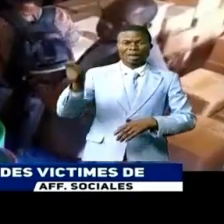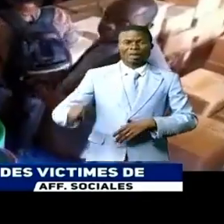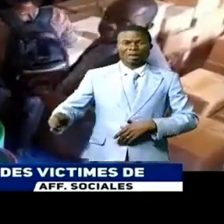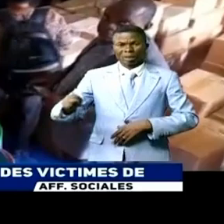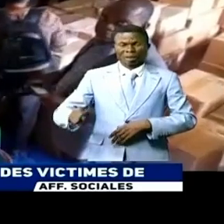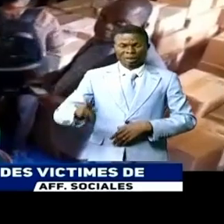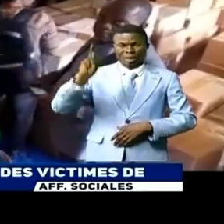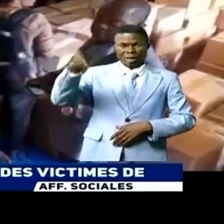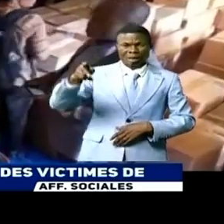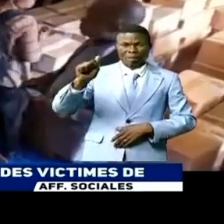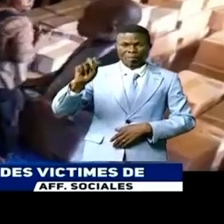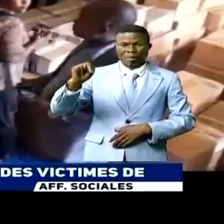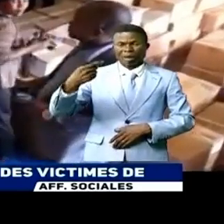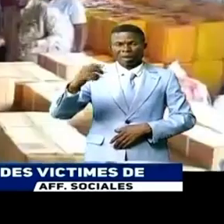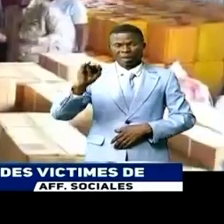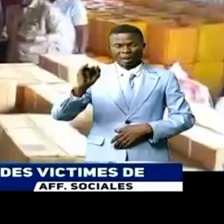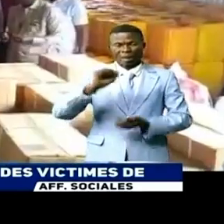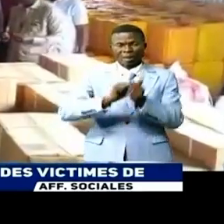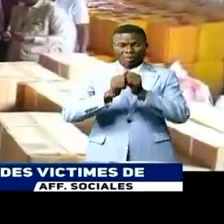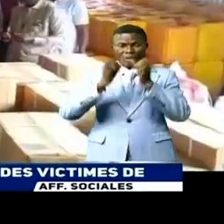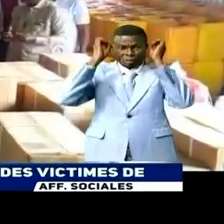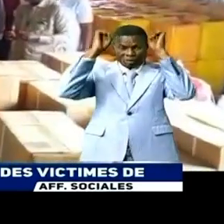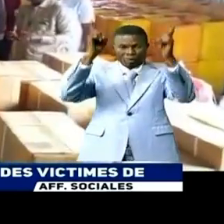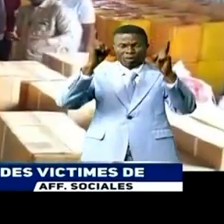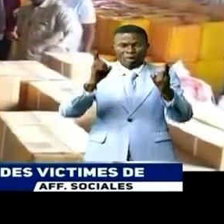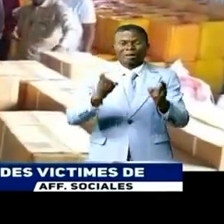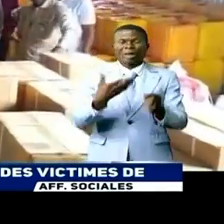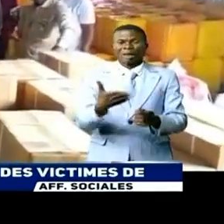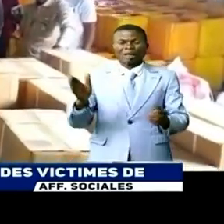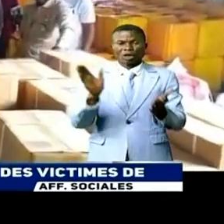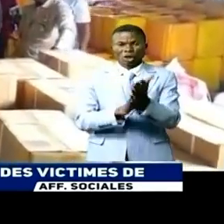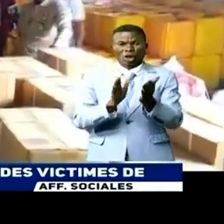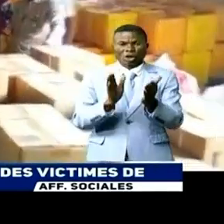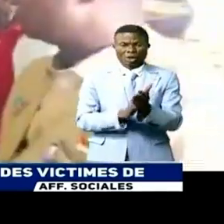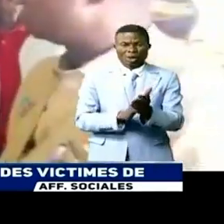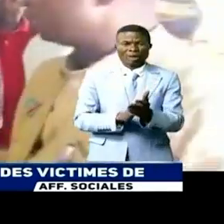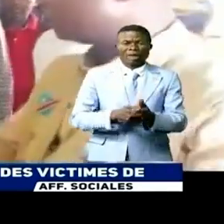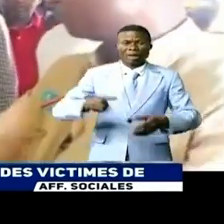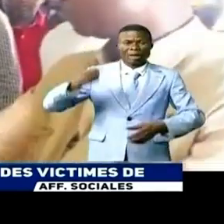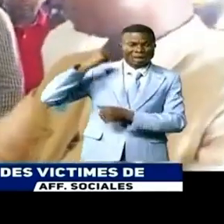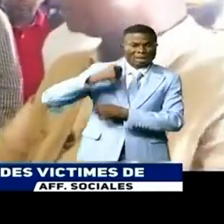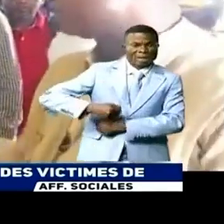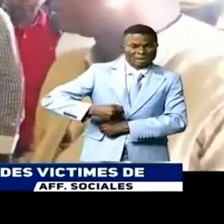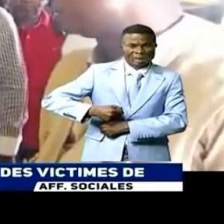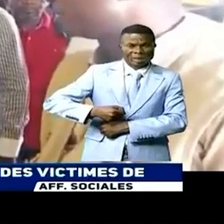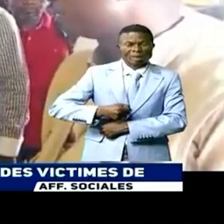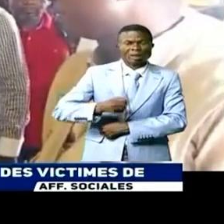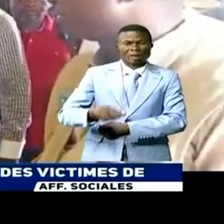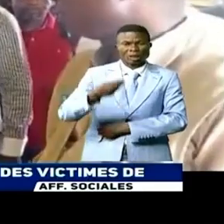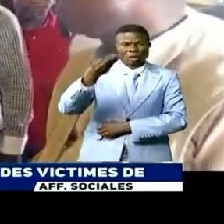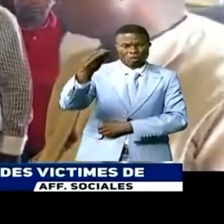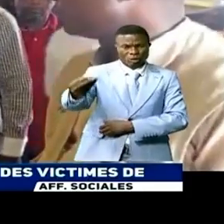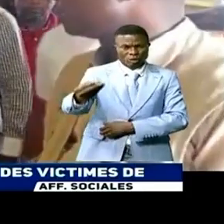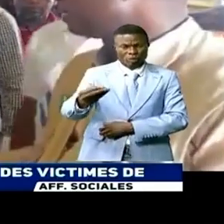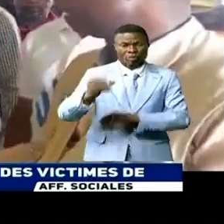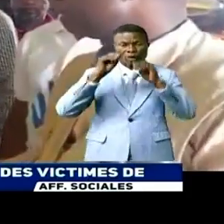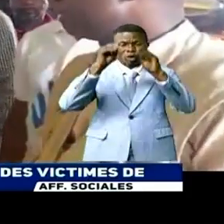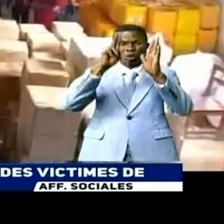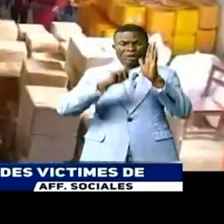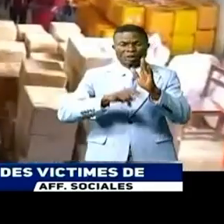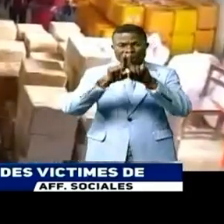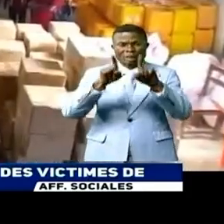des parcs dans les domaines de l'éducation un kit scolaire portiques et de sacs accessoires seront dotés aux enseignants et élèves